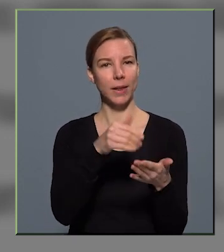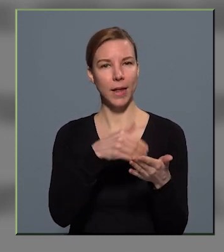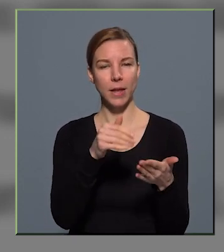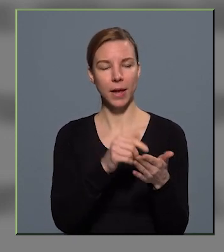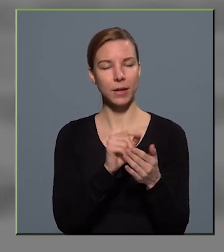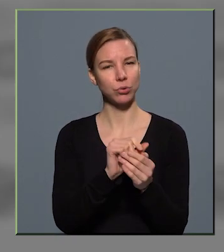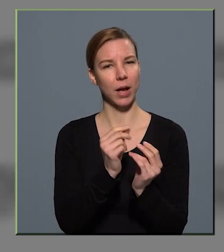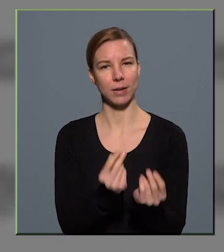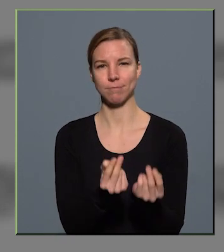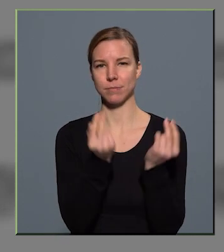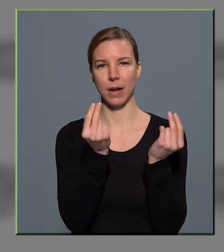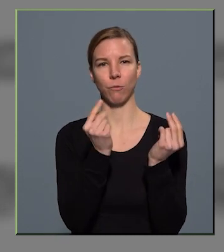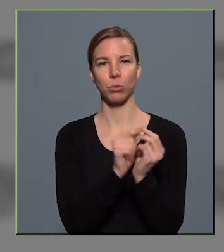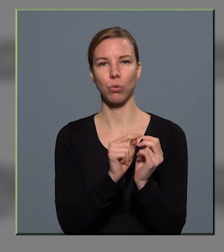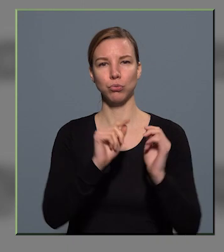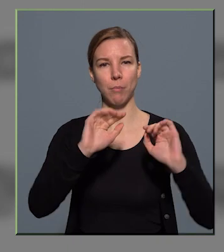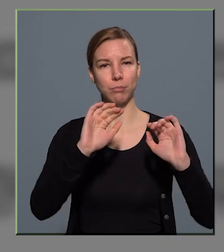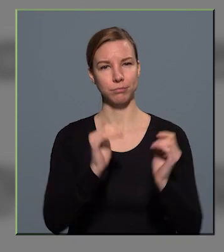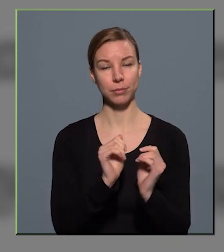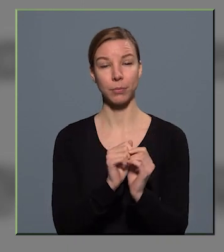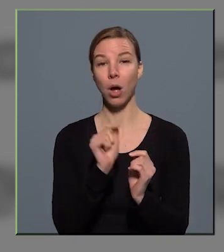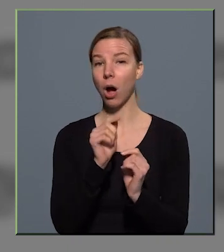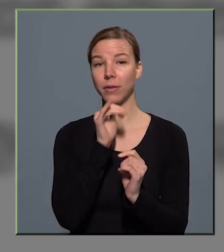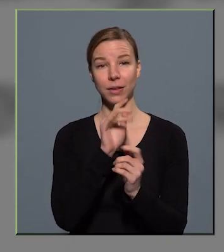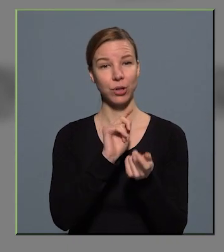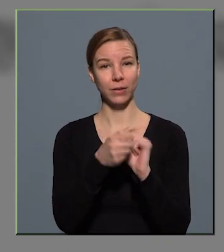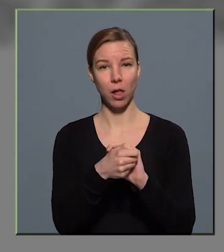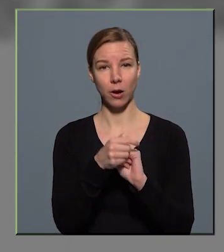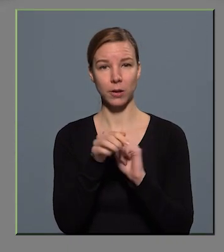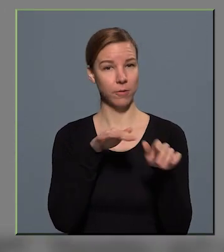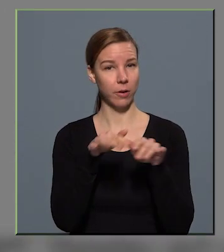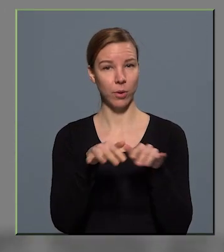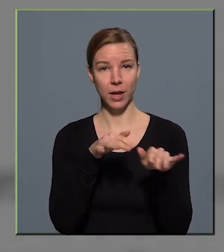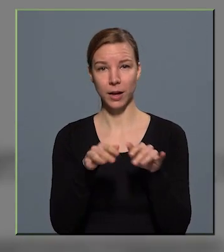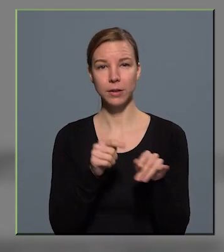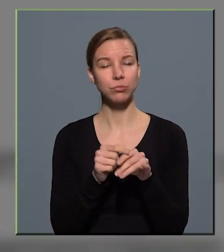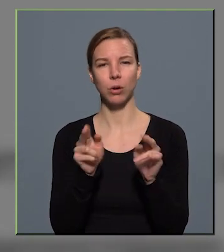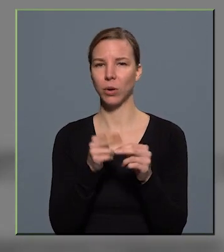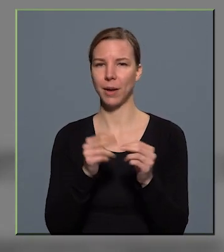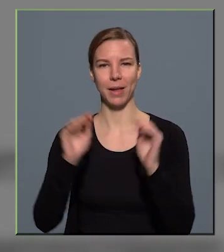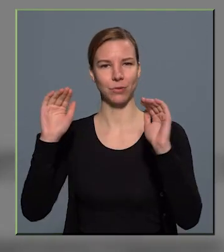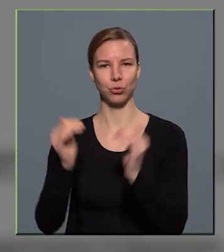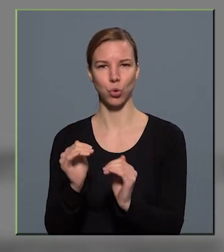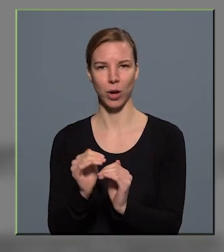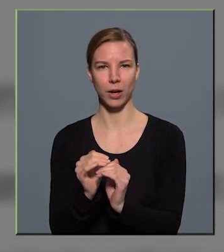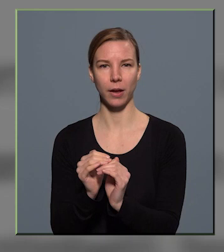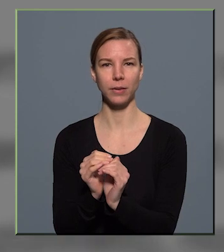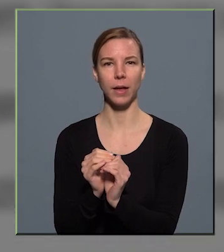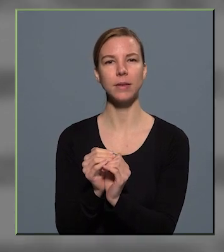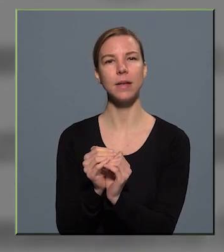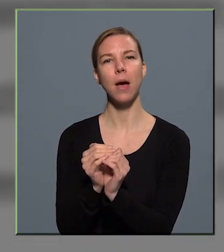legfontosabb ilyen forrás. Átalakítása nélkül nem csökkenthető hosszú távon és nagy mértékben. Az ágazat